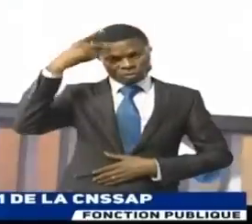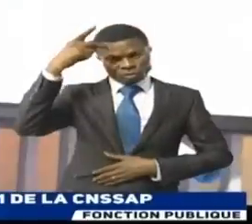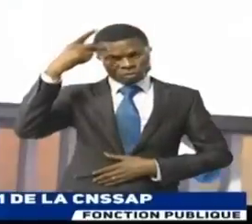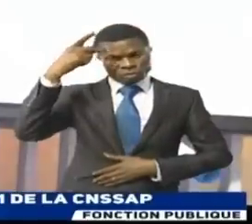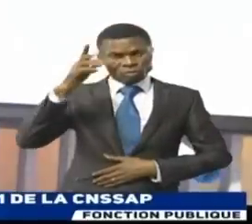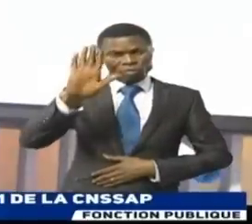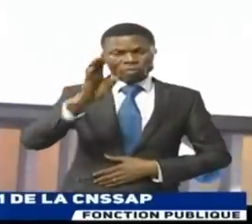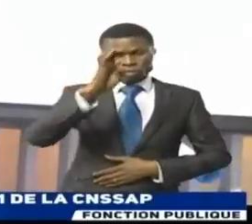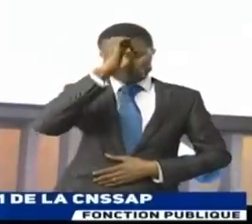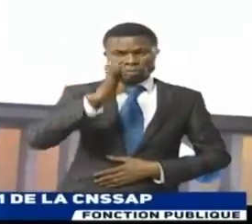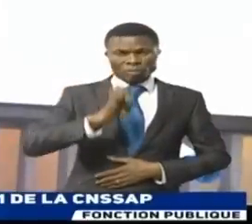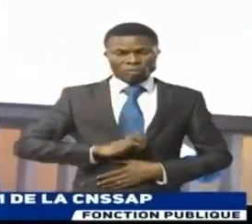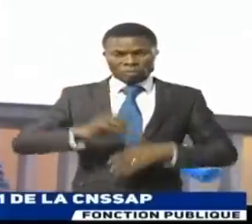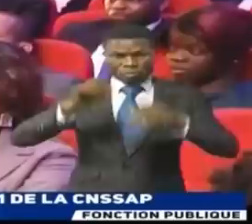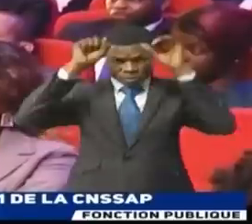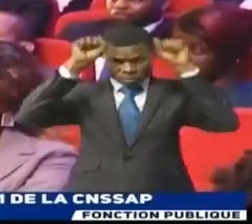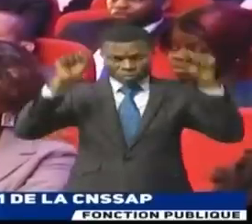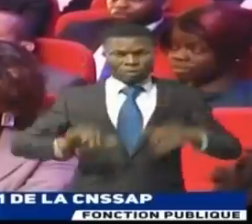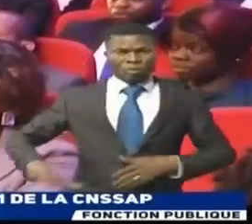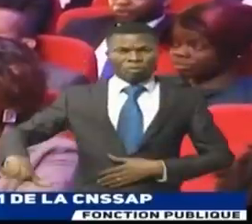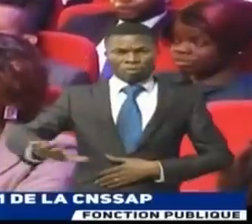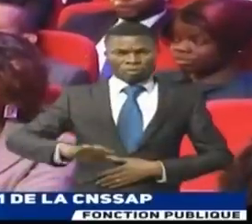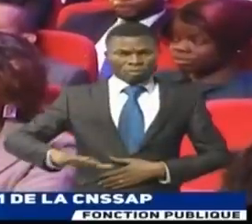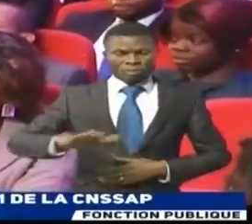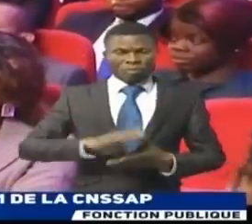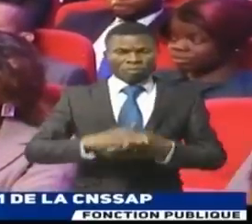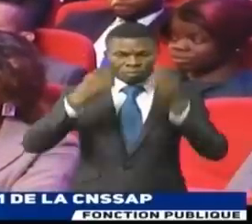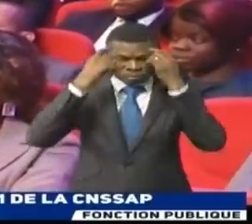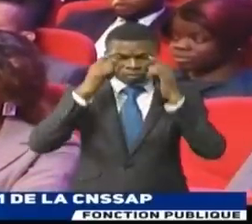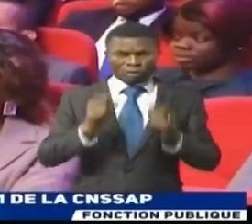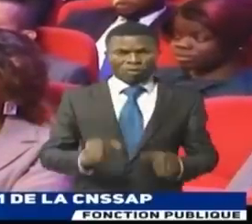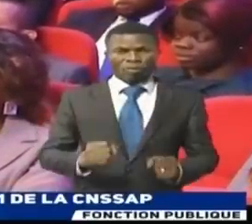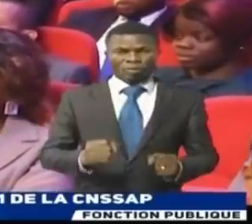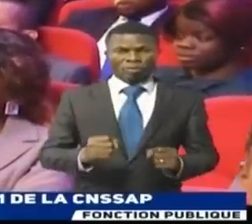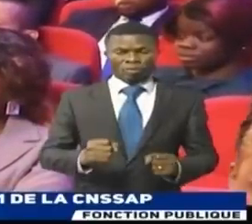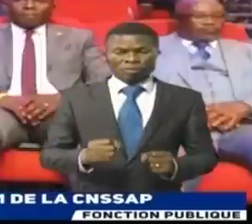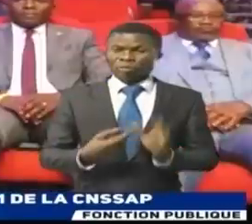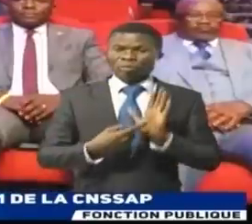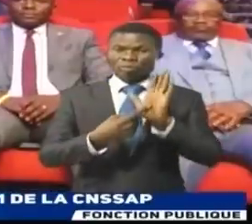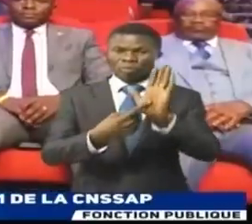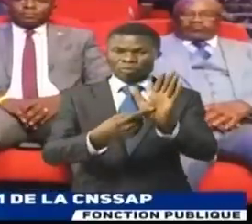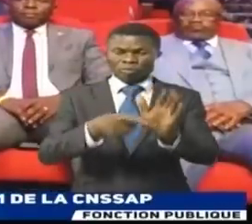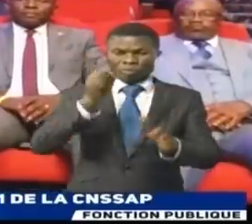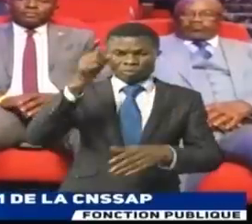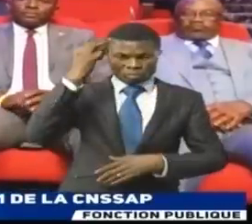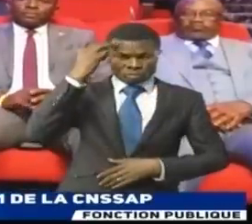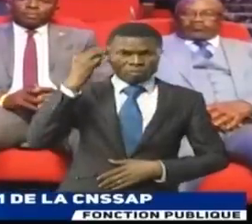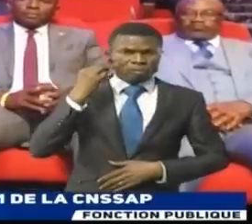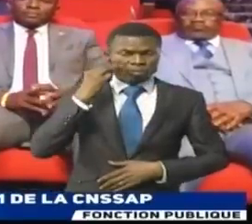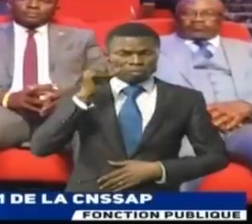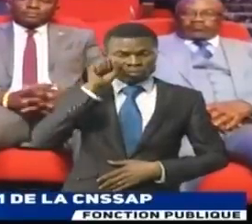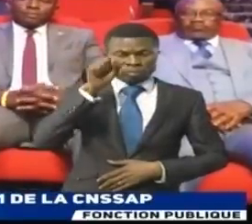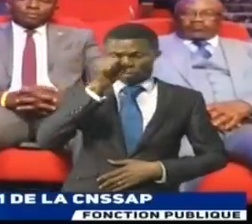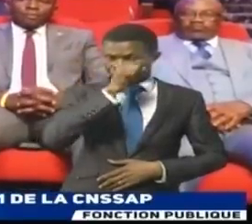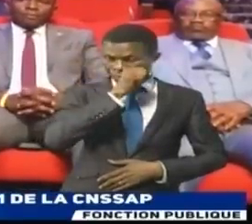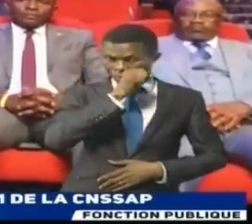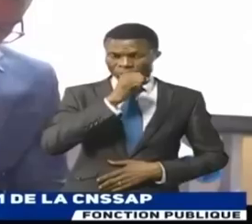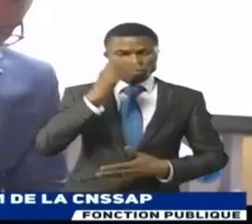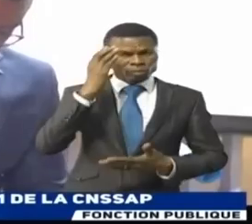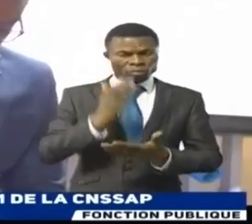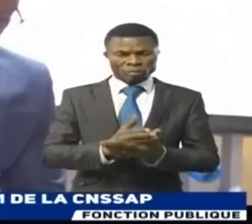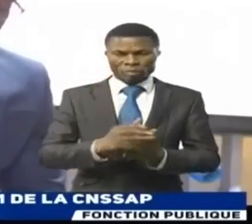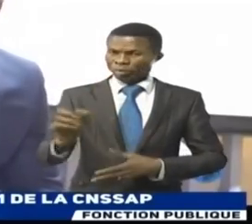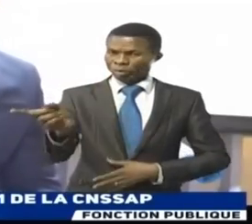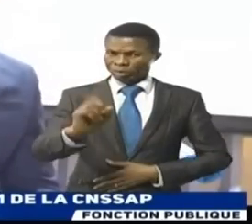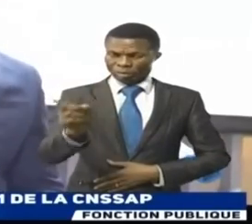Son Excellence Monsieur le Président de la République, la détermination affichée du Premier ministre, rien ne nous arrêtera